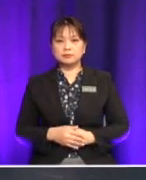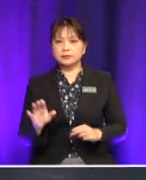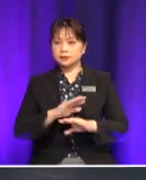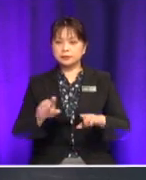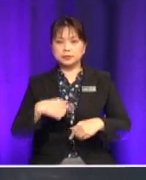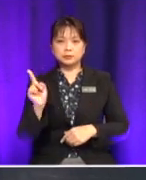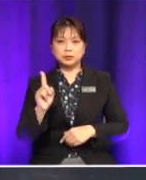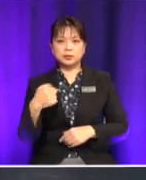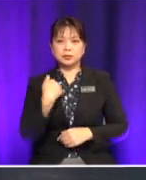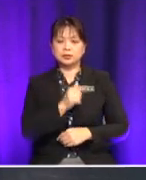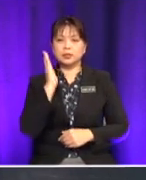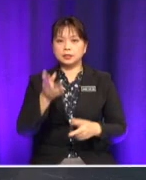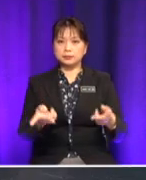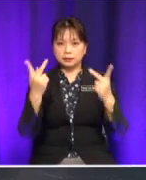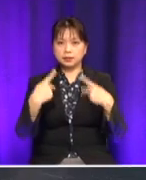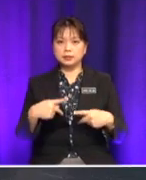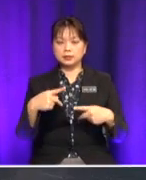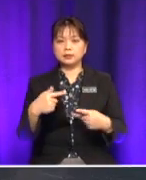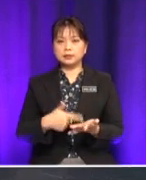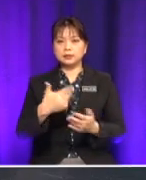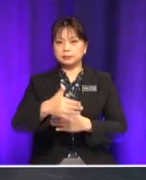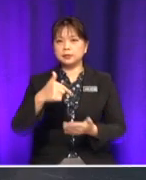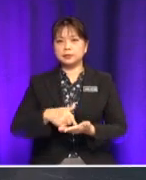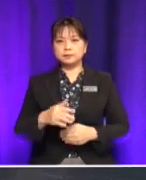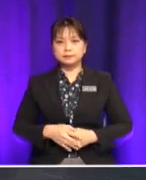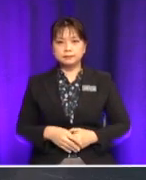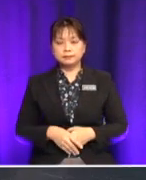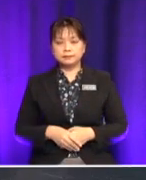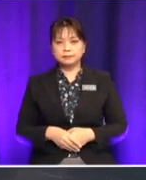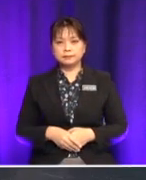kita akan kembali lagi dalam mendengar rendah